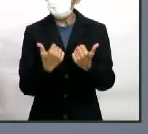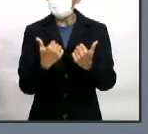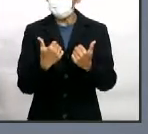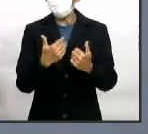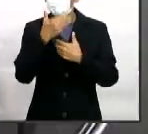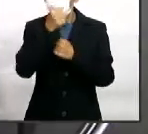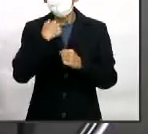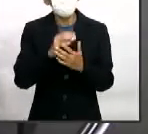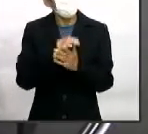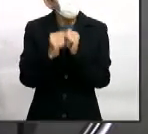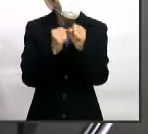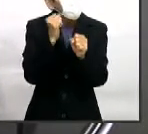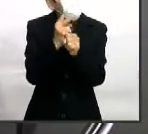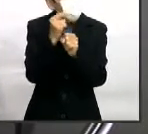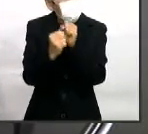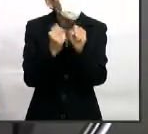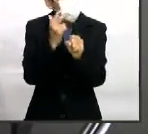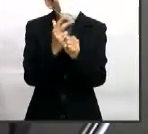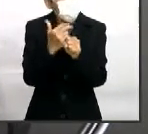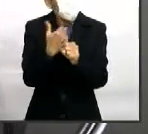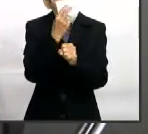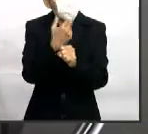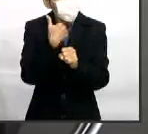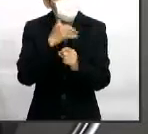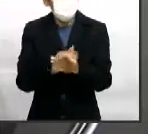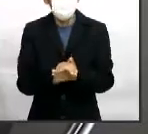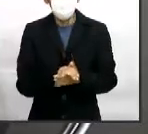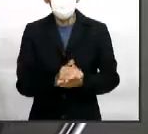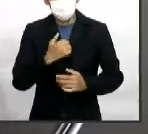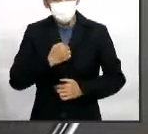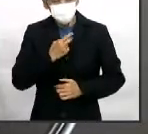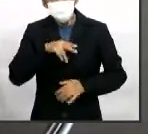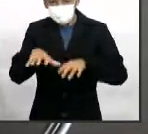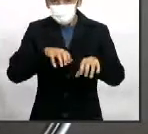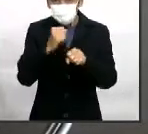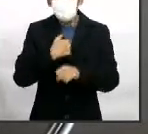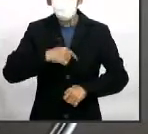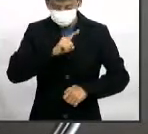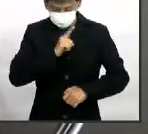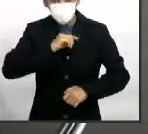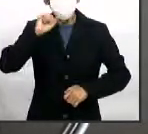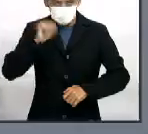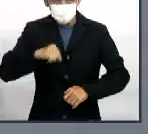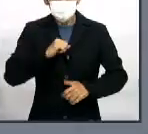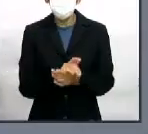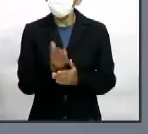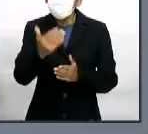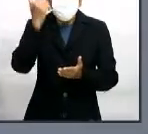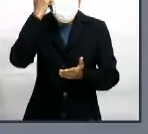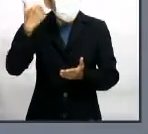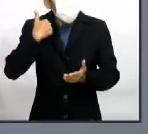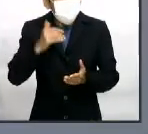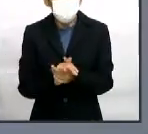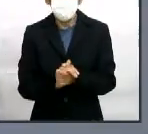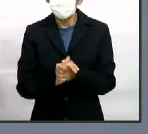วงหลังนั้นทั้ง 2-3 ปีที่ผ่านมาเนาะที่บูมหนักๆทีนี้ตัวพี่ดิวเองก็เข้ามาดูแลในส่วนนี้ด้วย ใช่ครับ พี่ดิวเป็นคนคิดไหมว่า